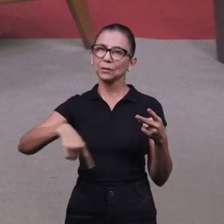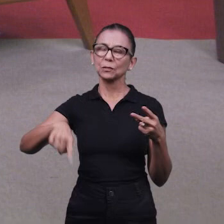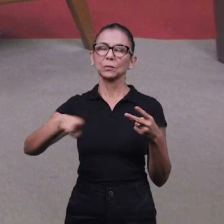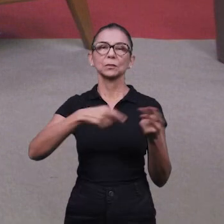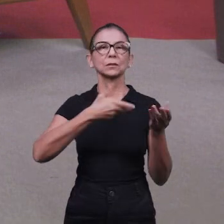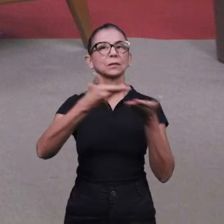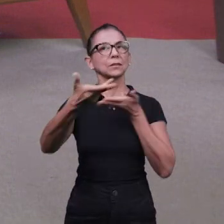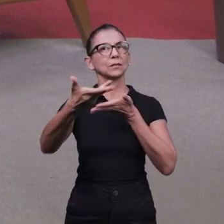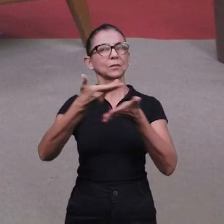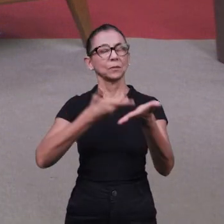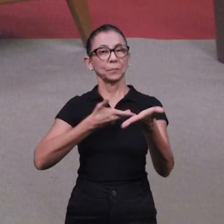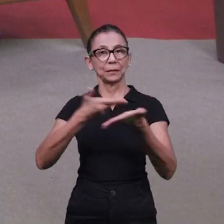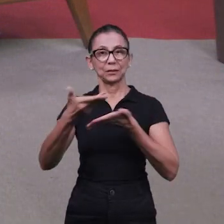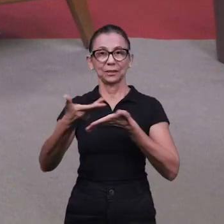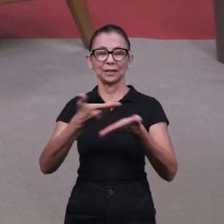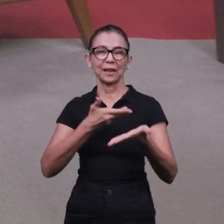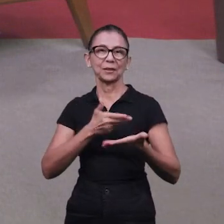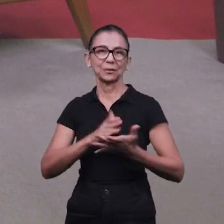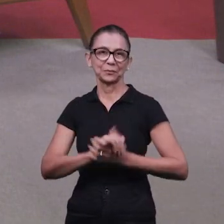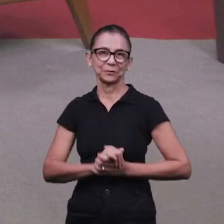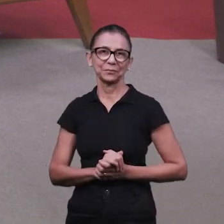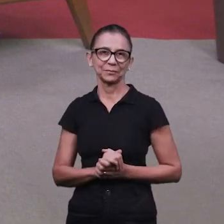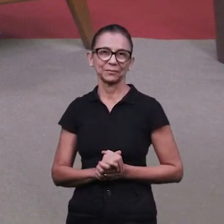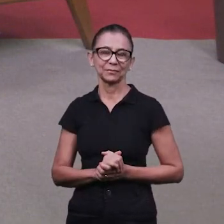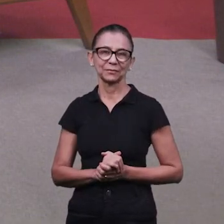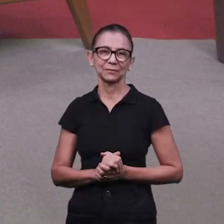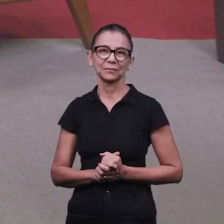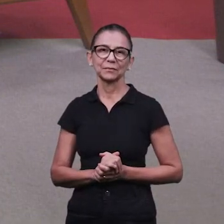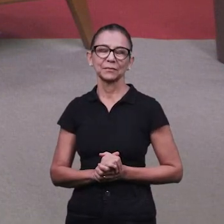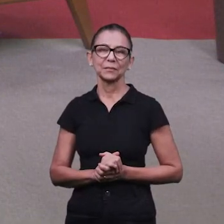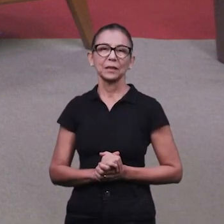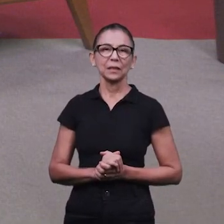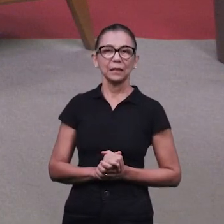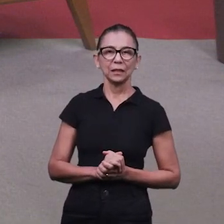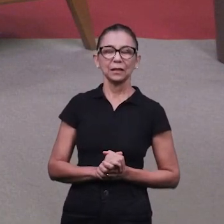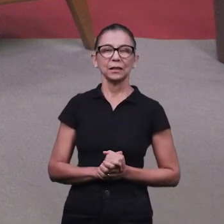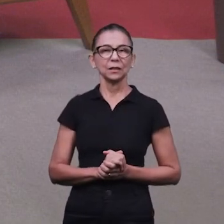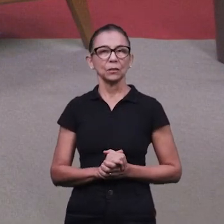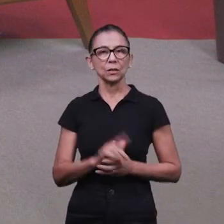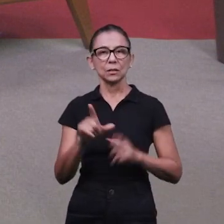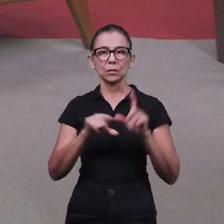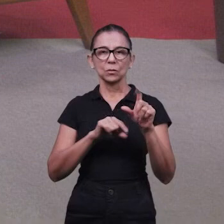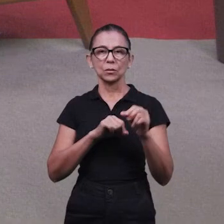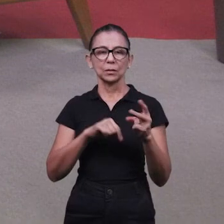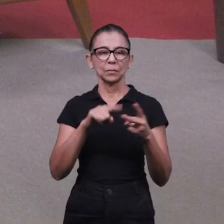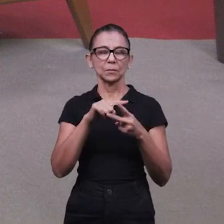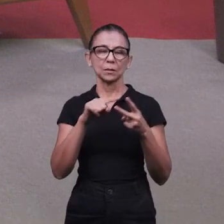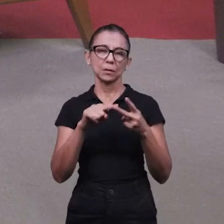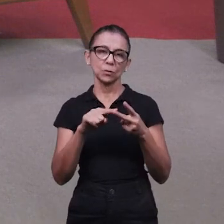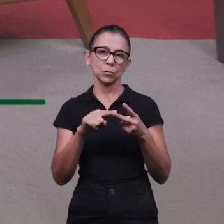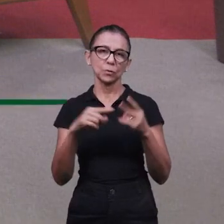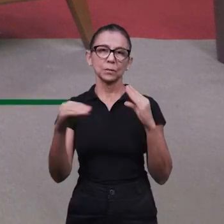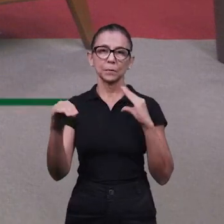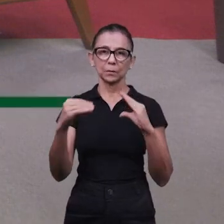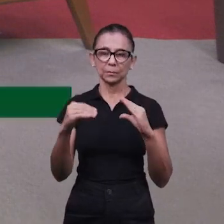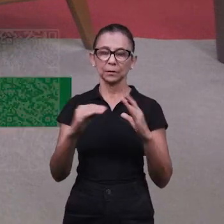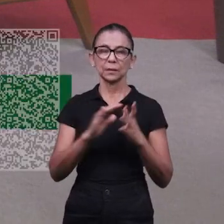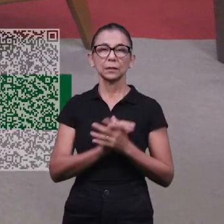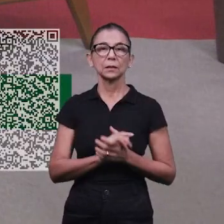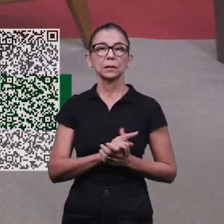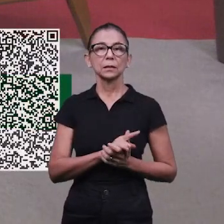et tous qui ont envoyé leur participation, lesquels nous avons pris ces deux pour apporter ici à la